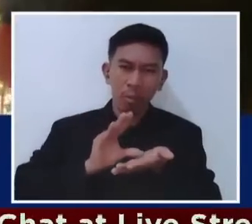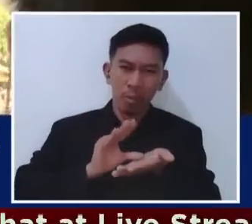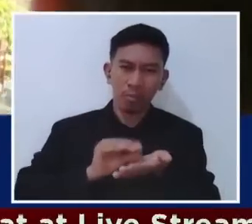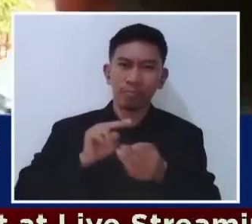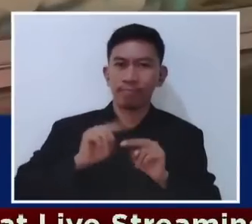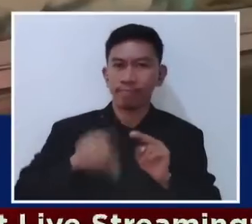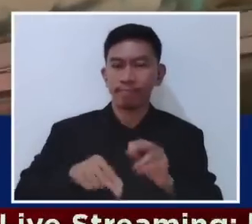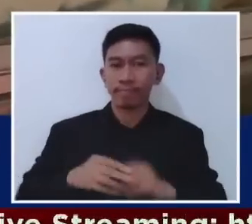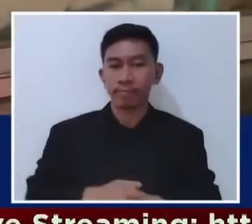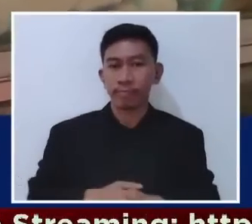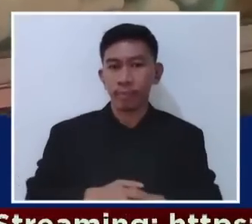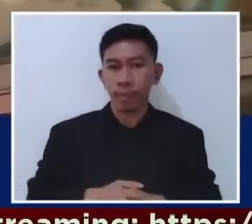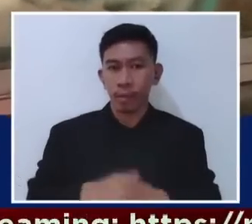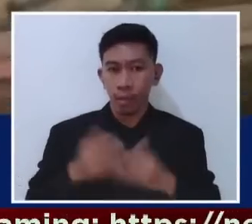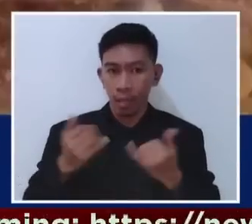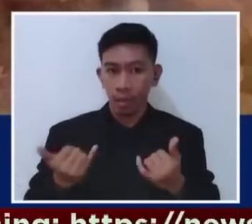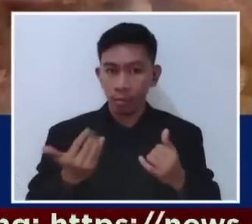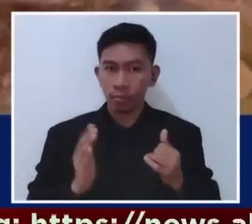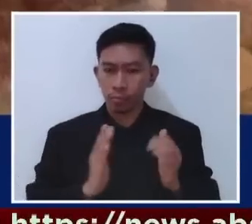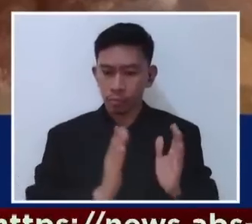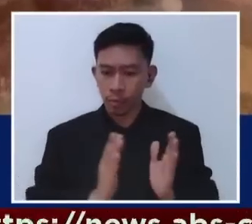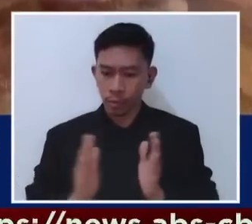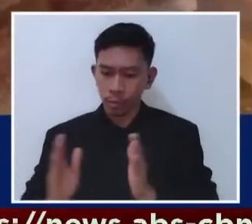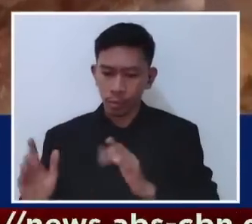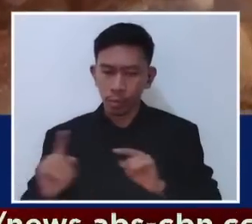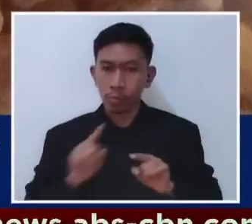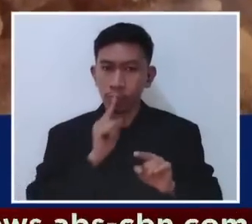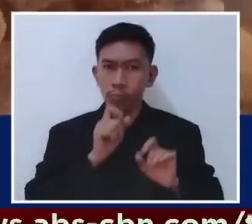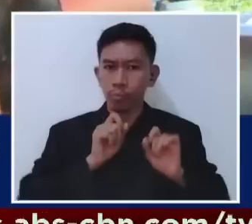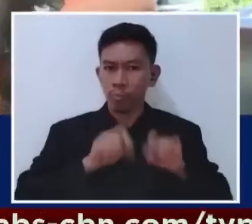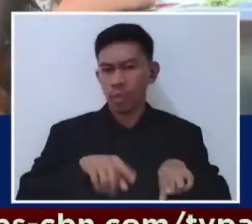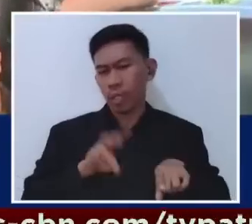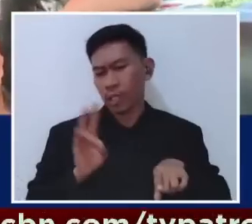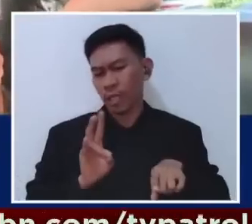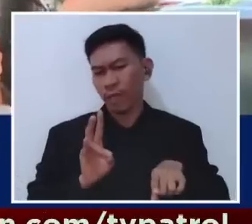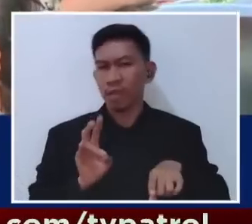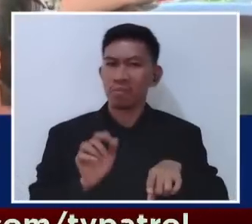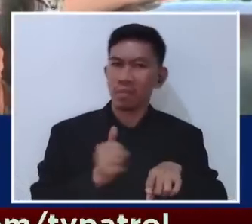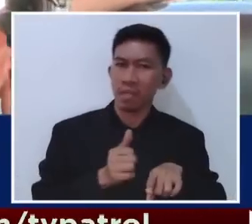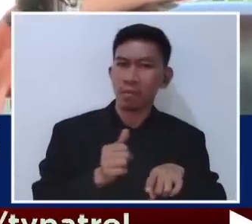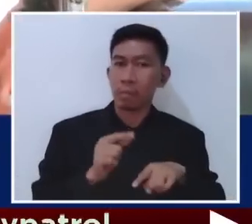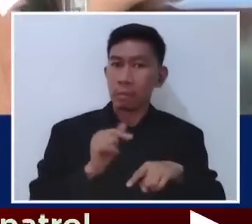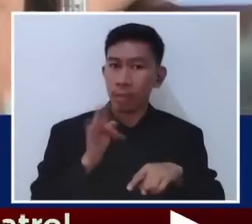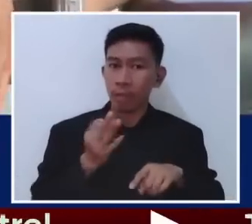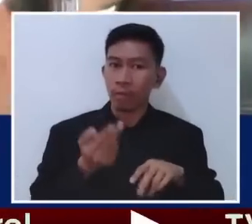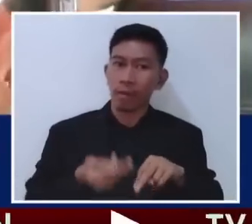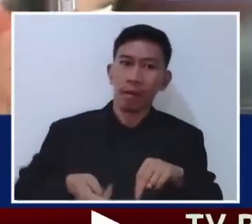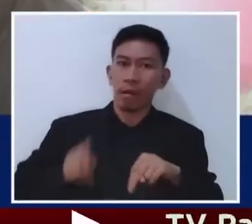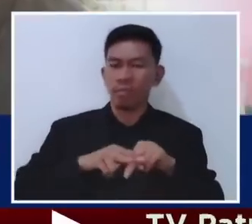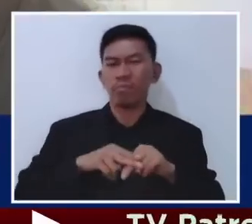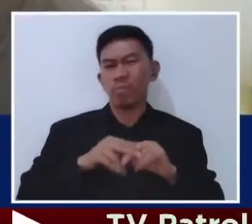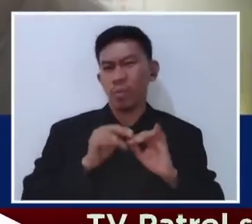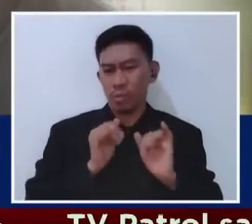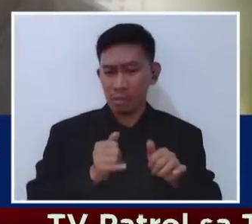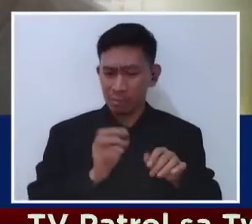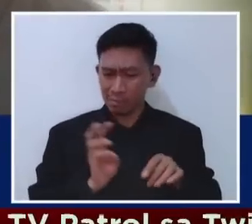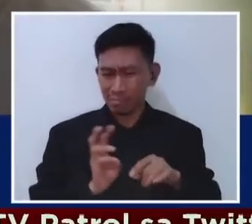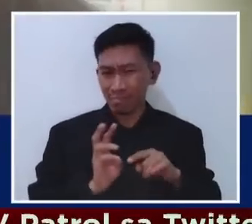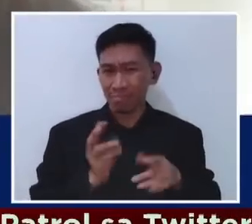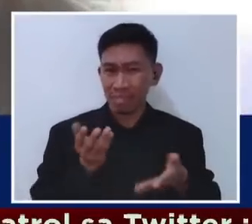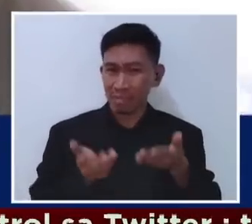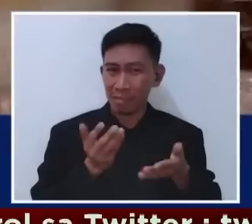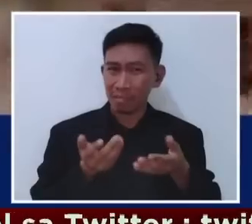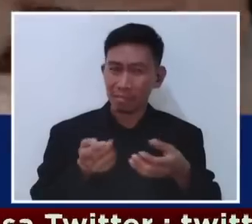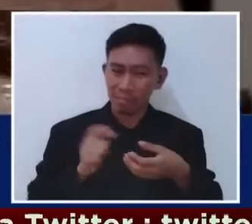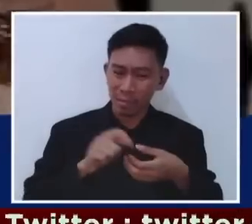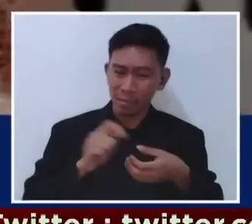ko ng 7-10, kung mas lalong tumaas pa, kahit gawin ko na lang gano'n, mga 6 gano'n, para meron pa